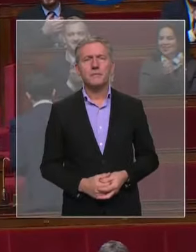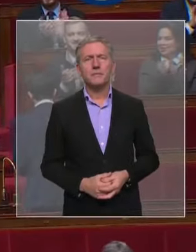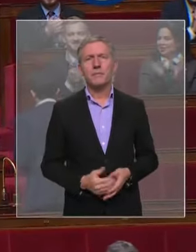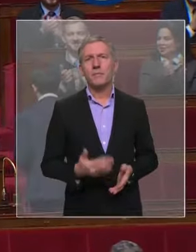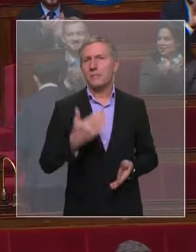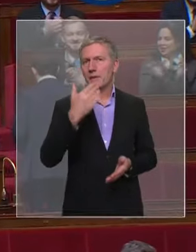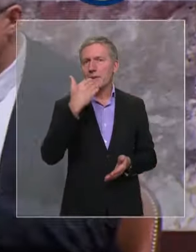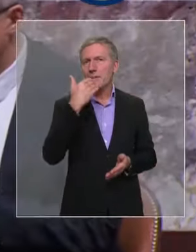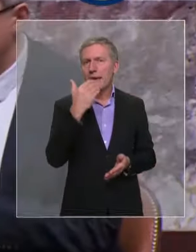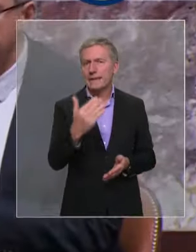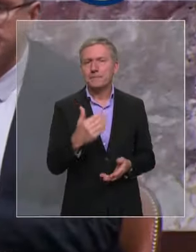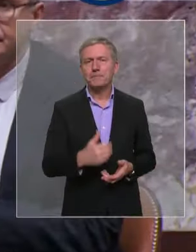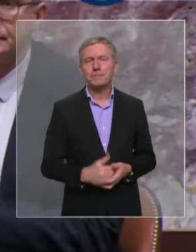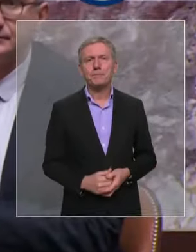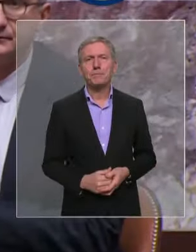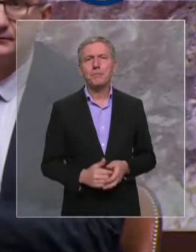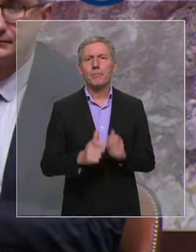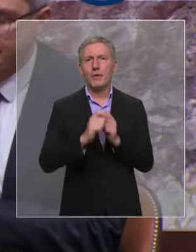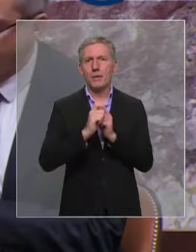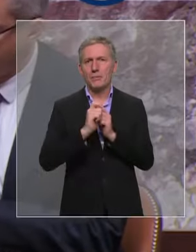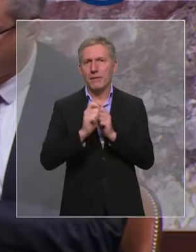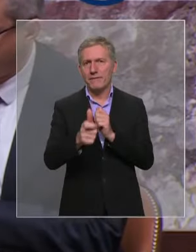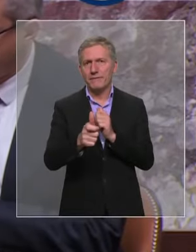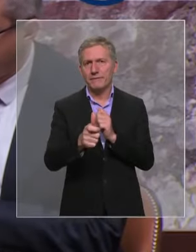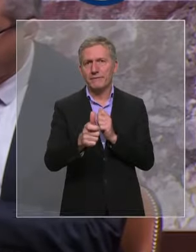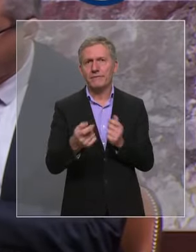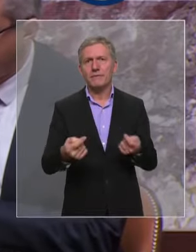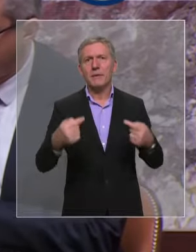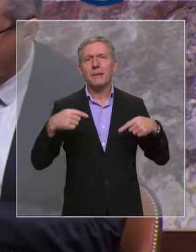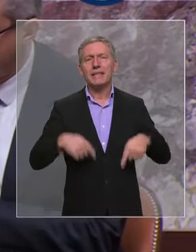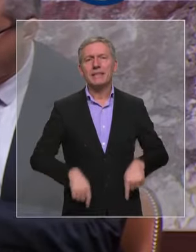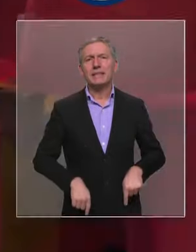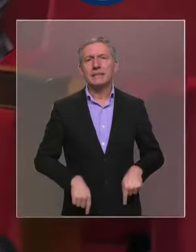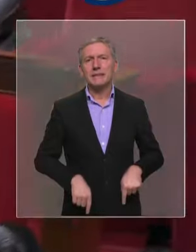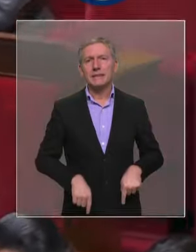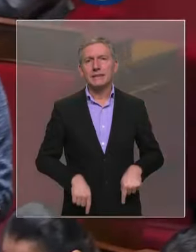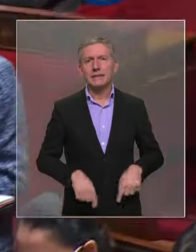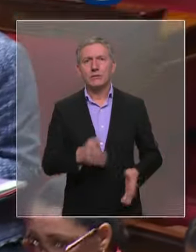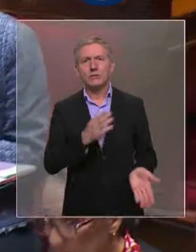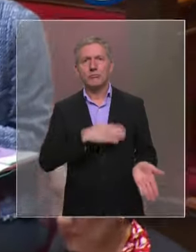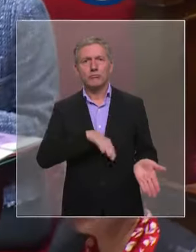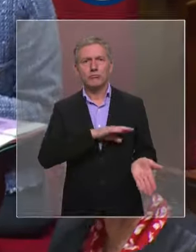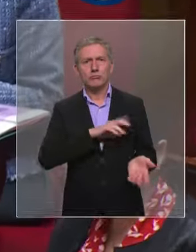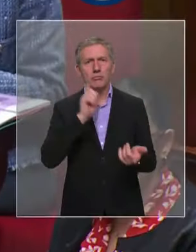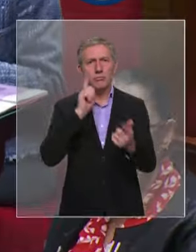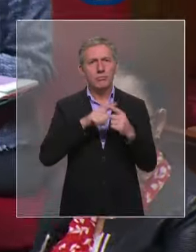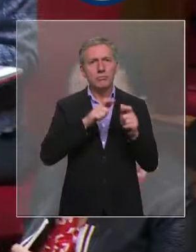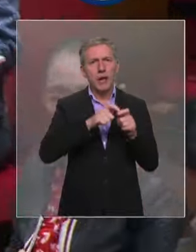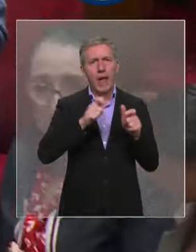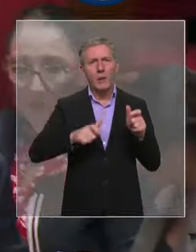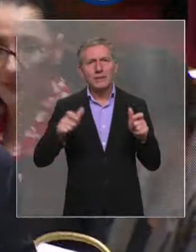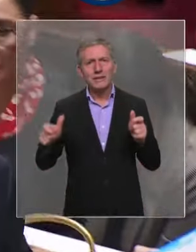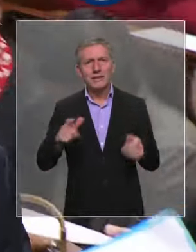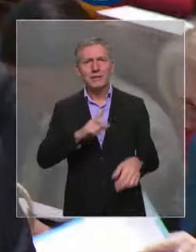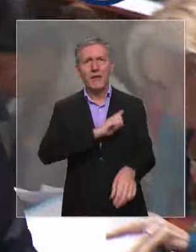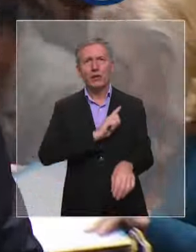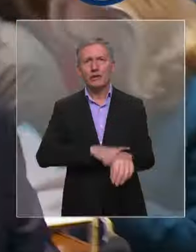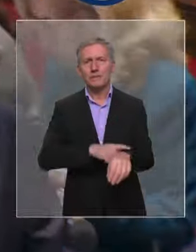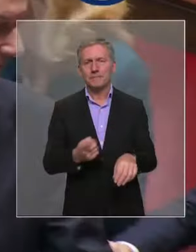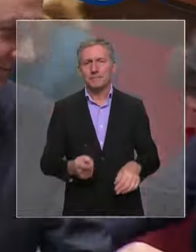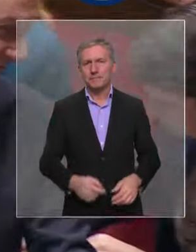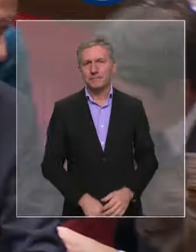Je vous remercie. La parole est à Monsieur Roland Lescure, ministre en charge de l'industrie et de l'énergie.